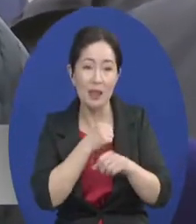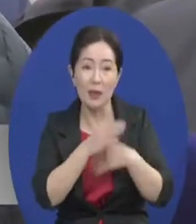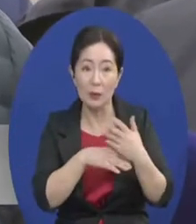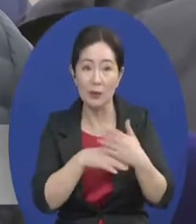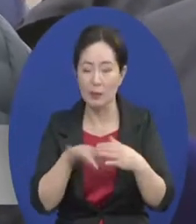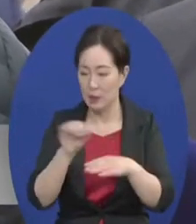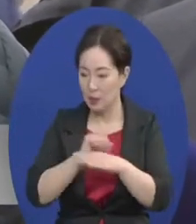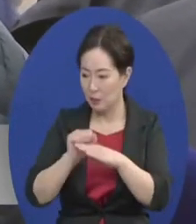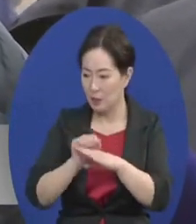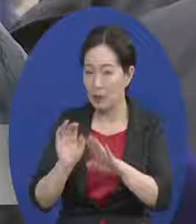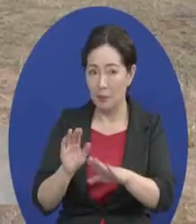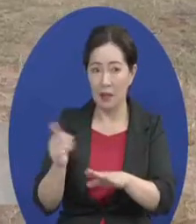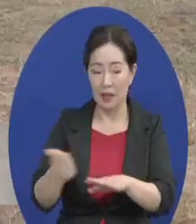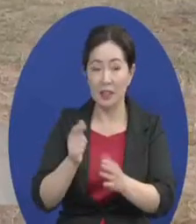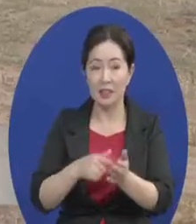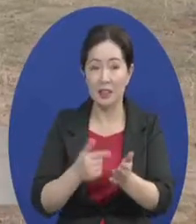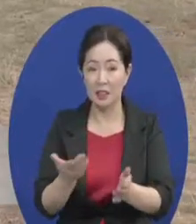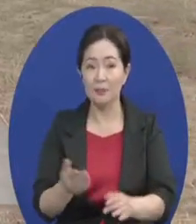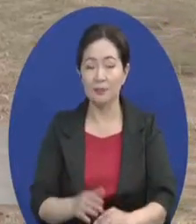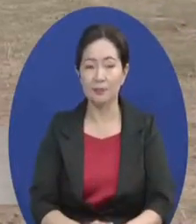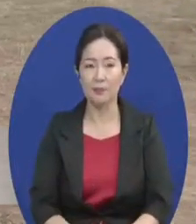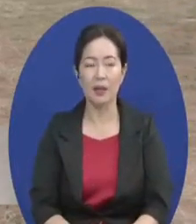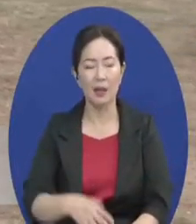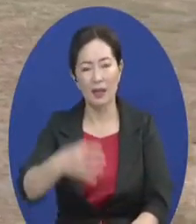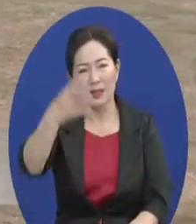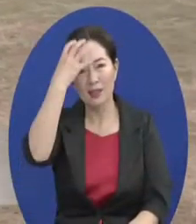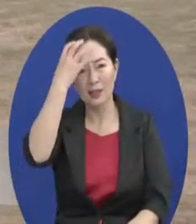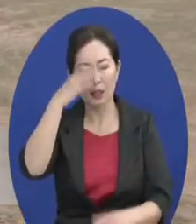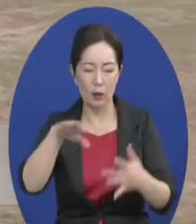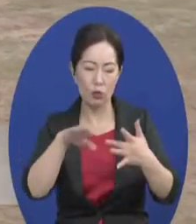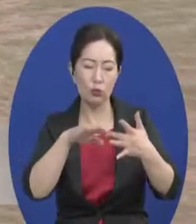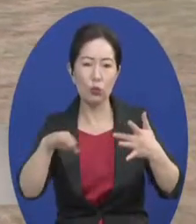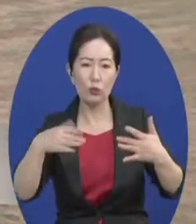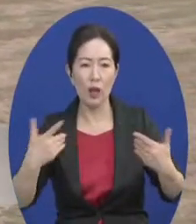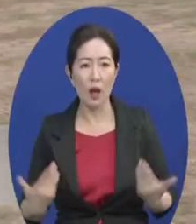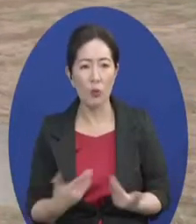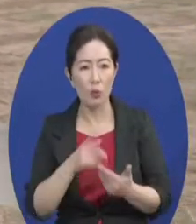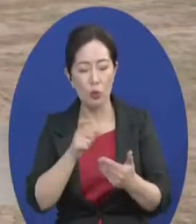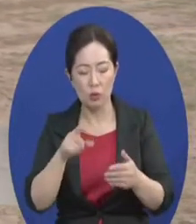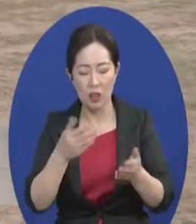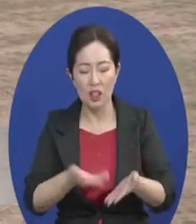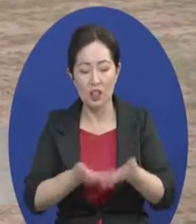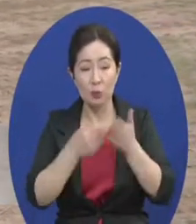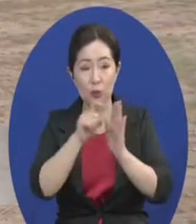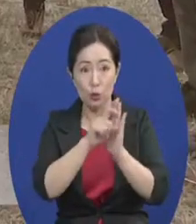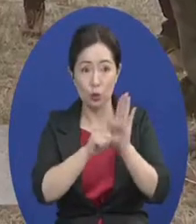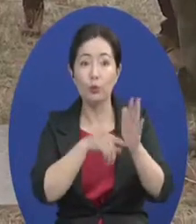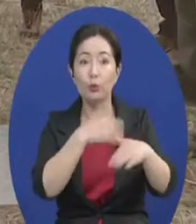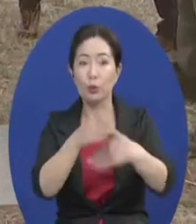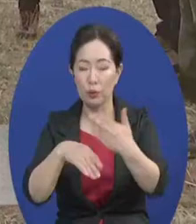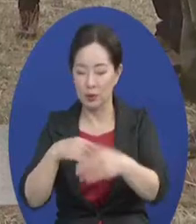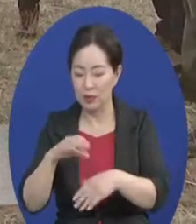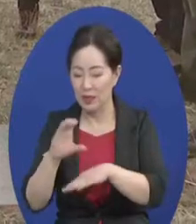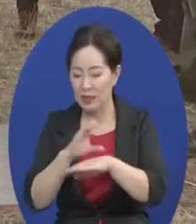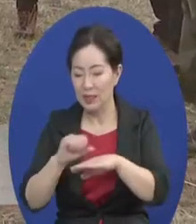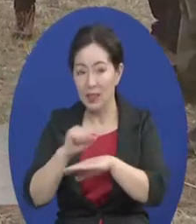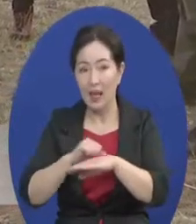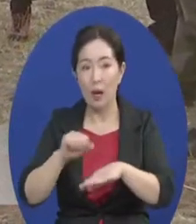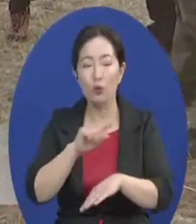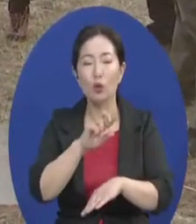байж бэлтгэл ажиллагаа анхын зүйтэй. Засгийн газраас дундаж давхрахыг дэмжих хөтөлбөрийг боловсруулад байна. Энэ ажлын хүрээнд Сэлэнг аймгийн Зүүн Бүрэн